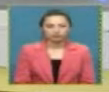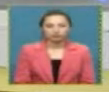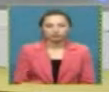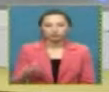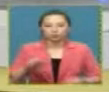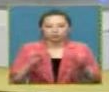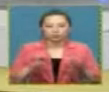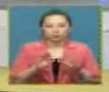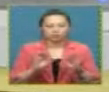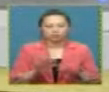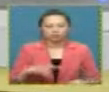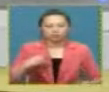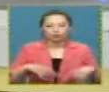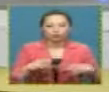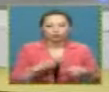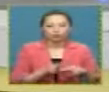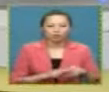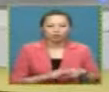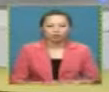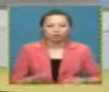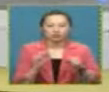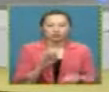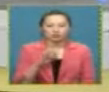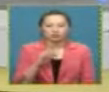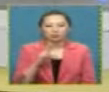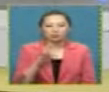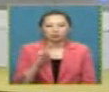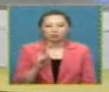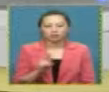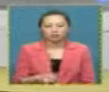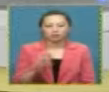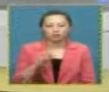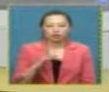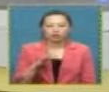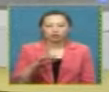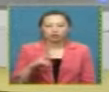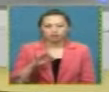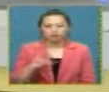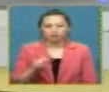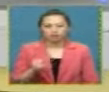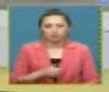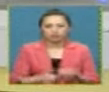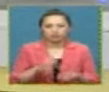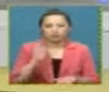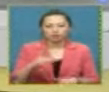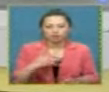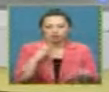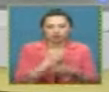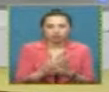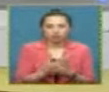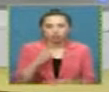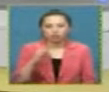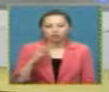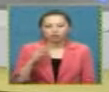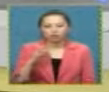Енді спорт ақпараты. Футболдан облыс намысын қорғайтын Ордабасы командасы Евролига кубогы жолындағы жарыста өнер көрсетеді. Осыған орай